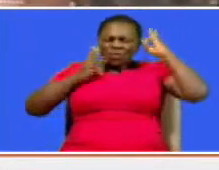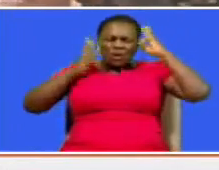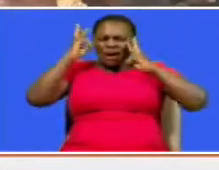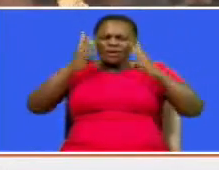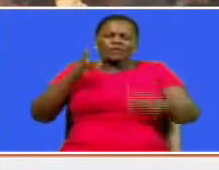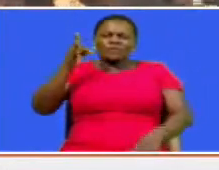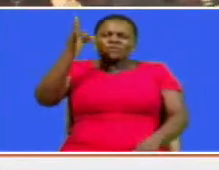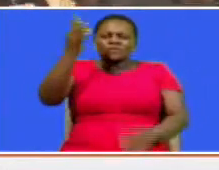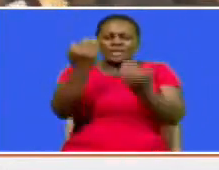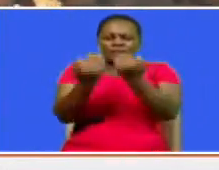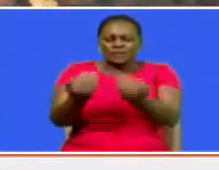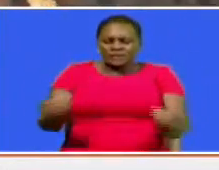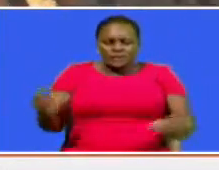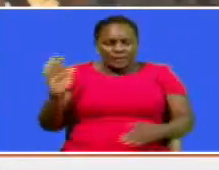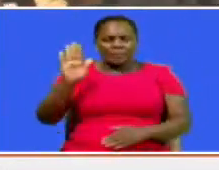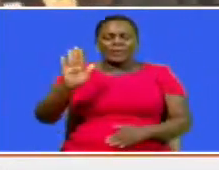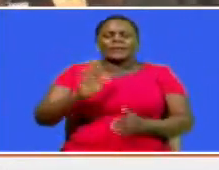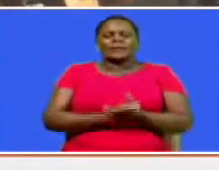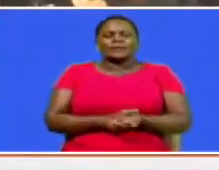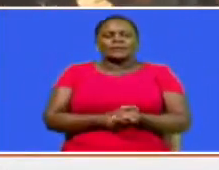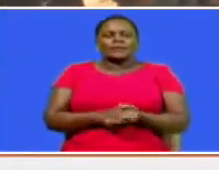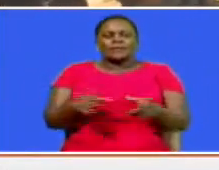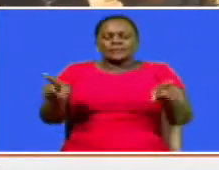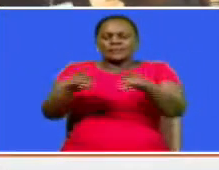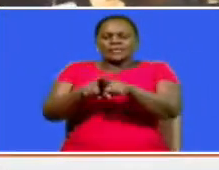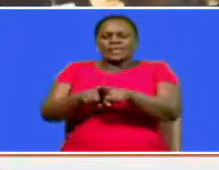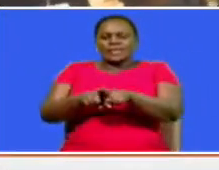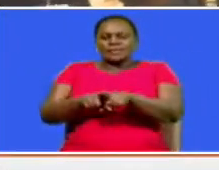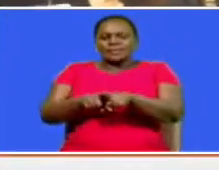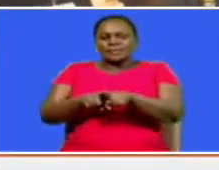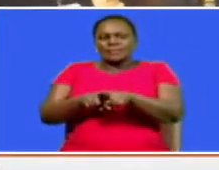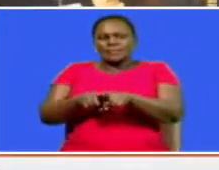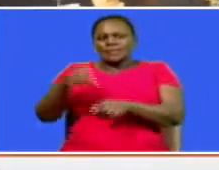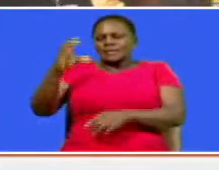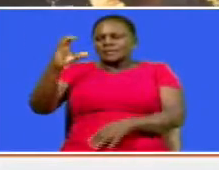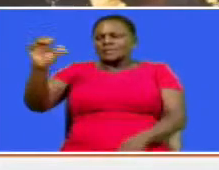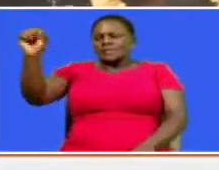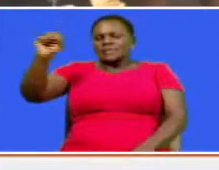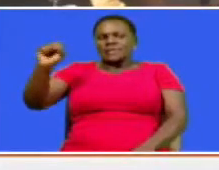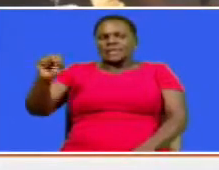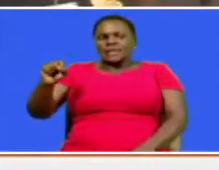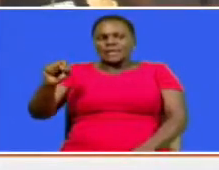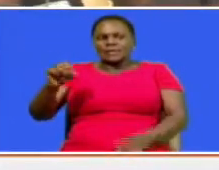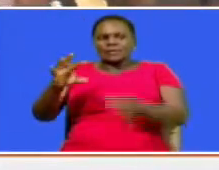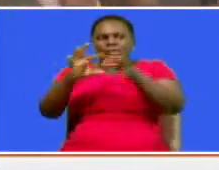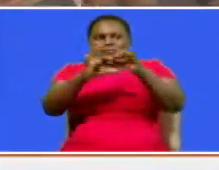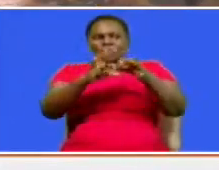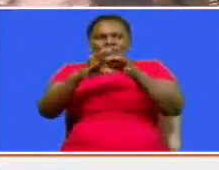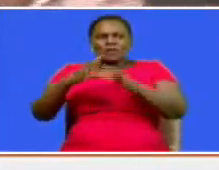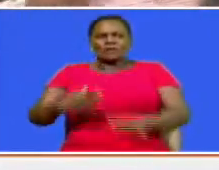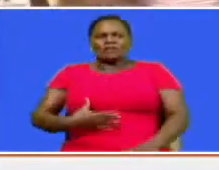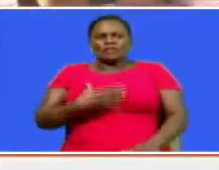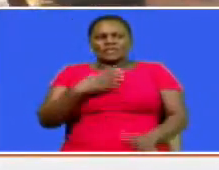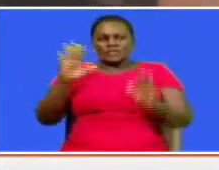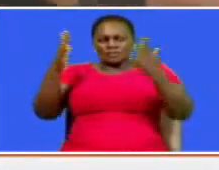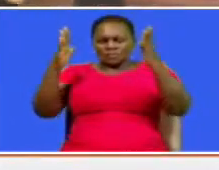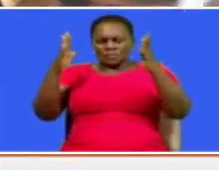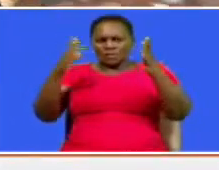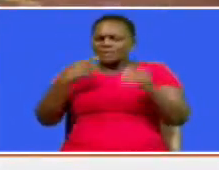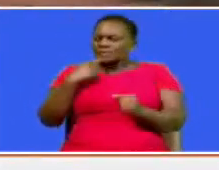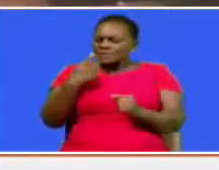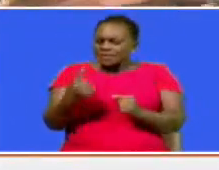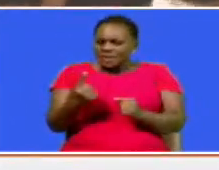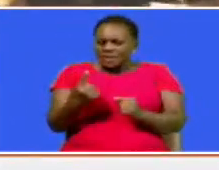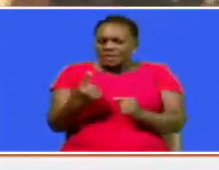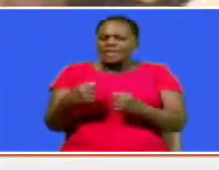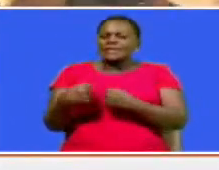ya watoto wao wa grade ya 6. Naye waziri wa vyama vya ushirika Simon Chelugui, aliyekuwa mgeni kwenye hafla hiyo, alikariri kwamba